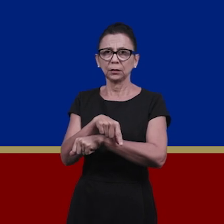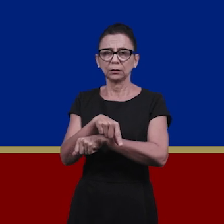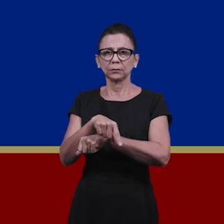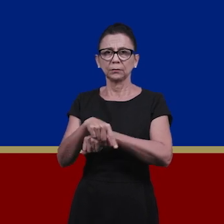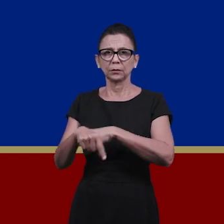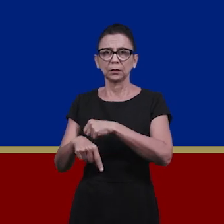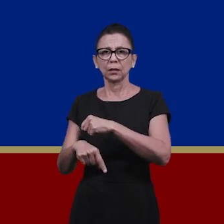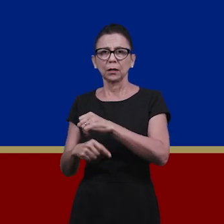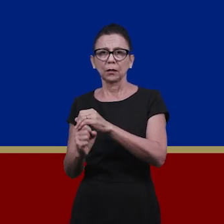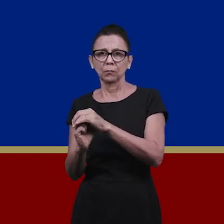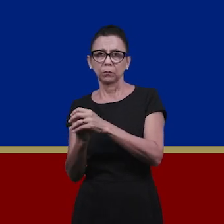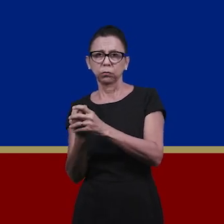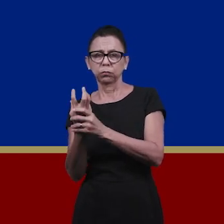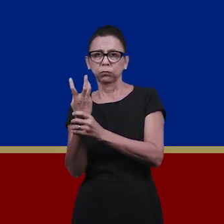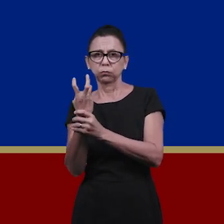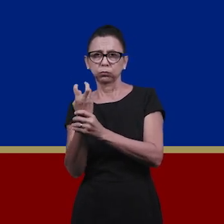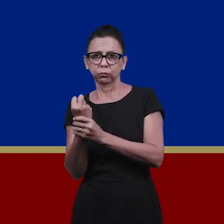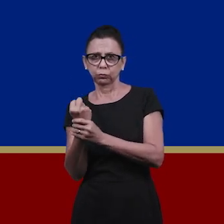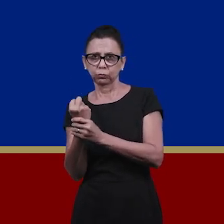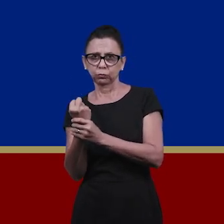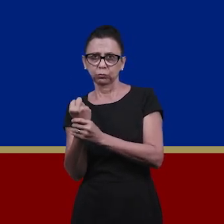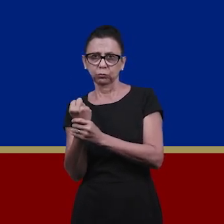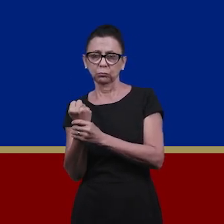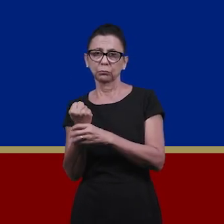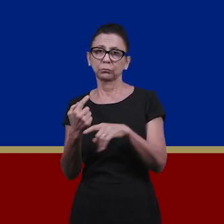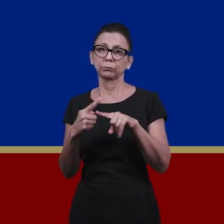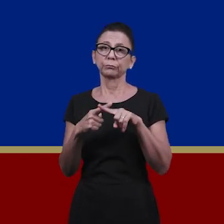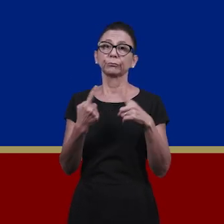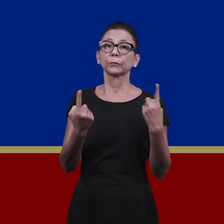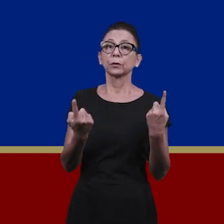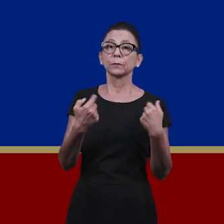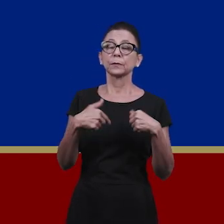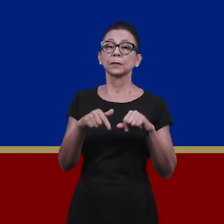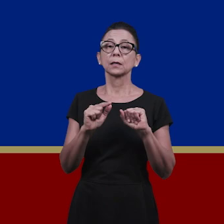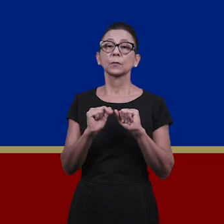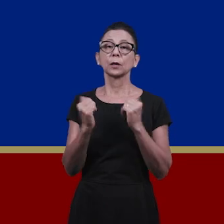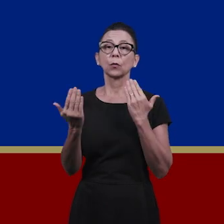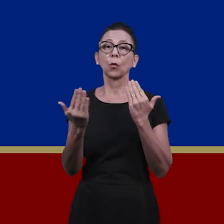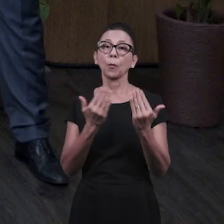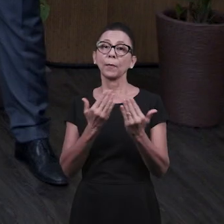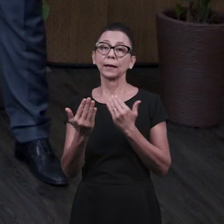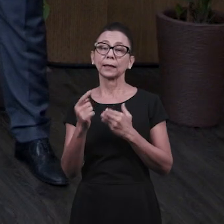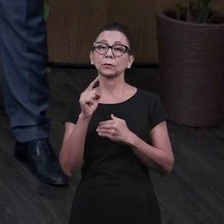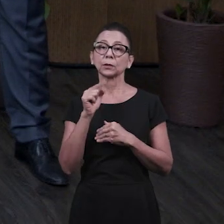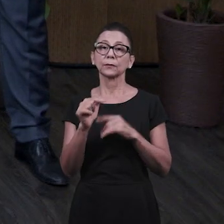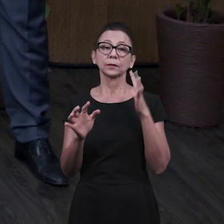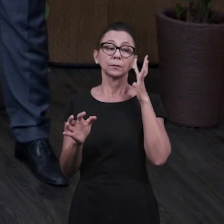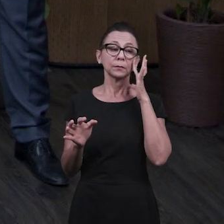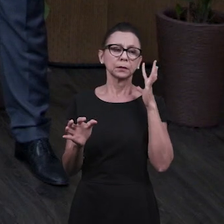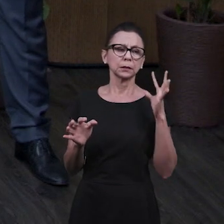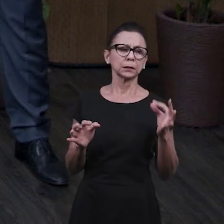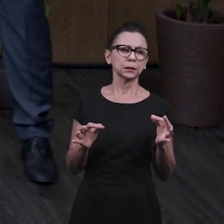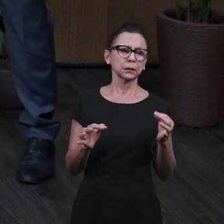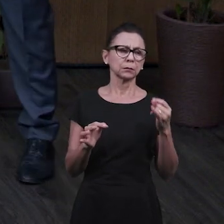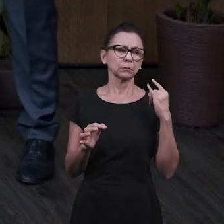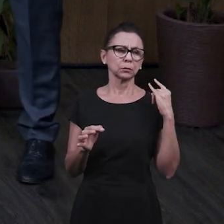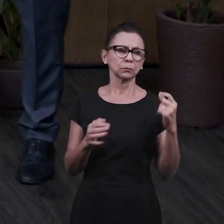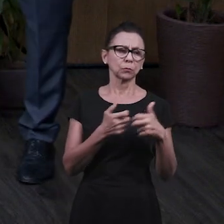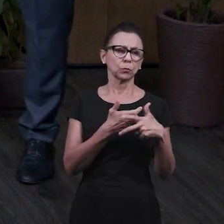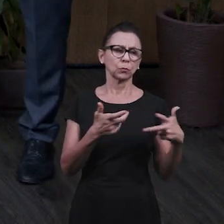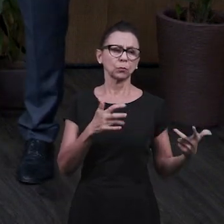vigilants pour ne pas tomber dans ce piège. Comme le Seigneur Jésus même